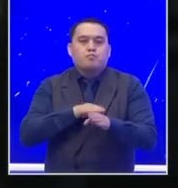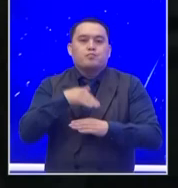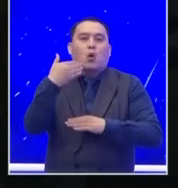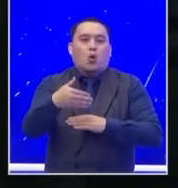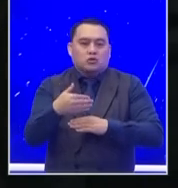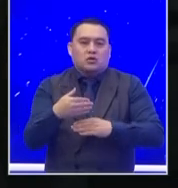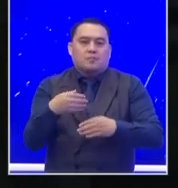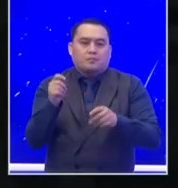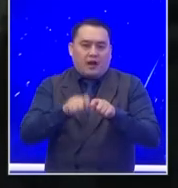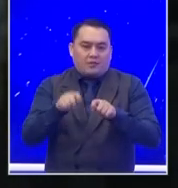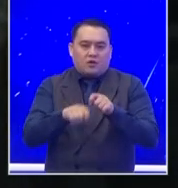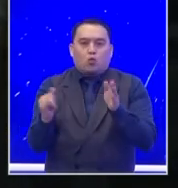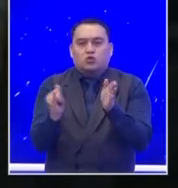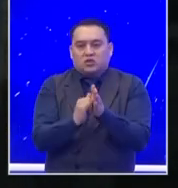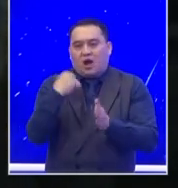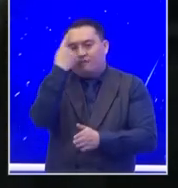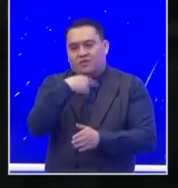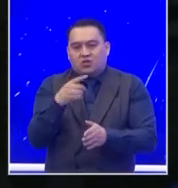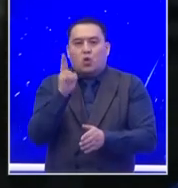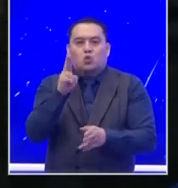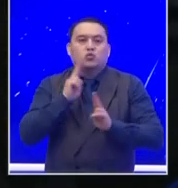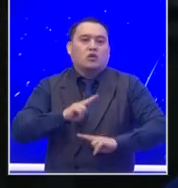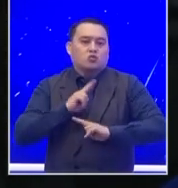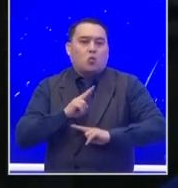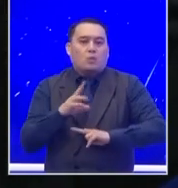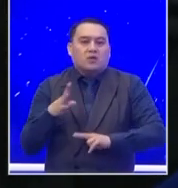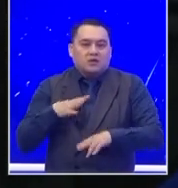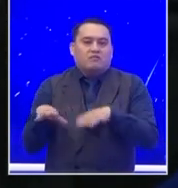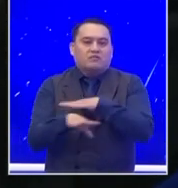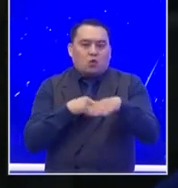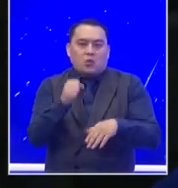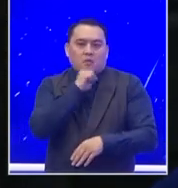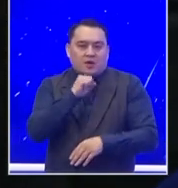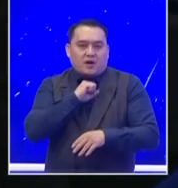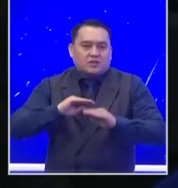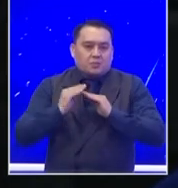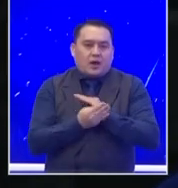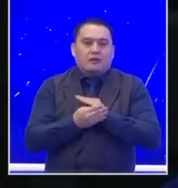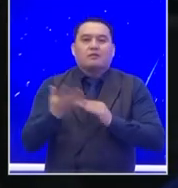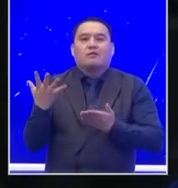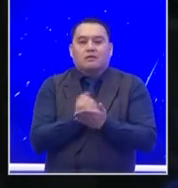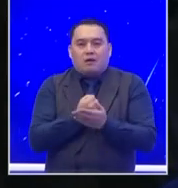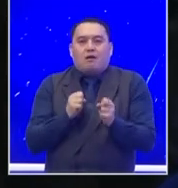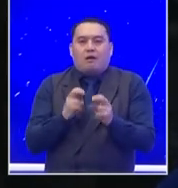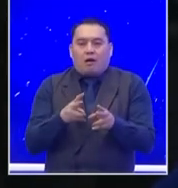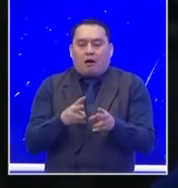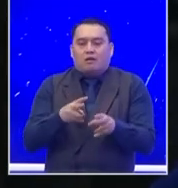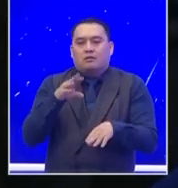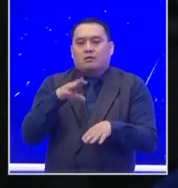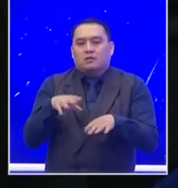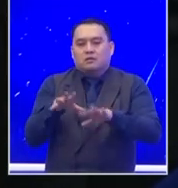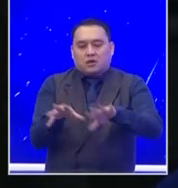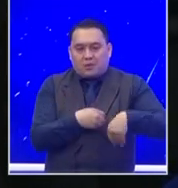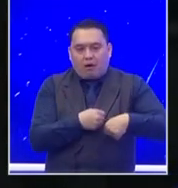всех следственных действий, а также установления его соучастников, где это оружие было спрятано, где оно было обнаружено, как оно было изъято, мы